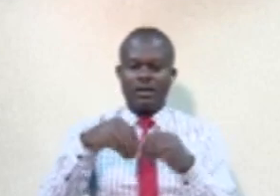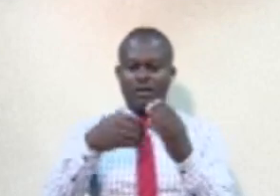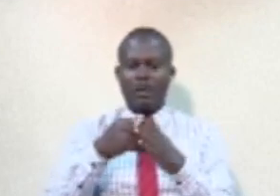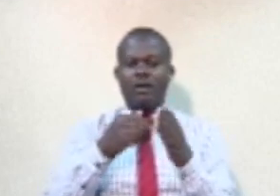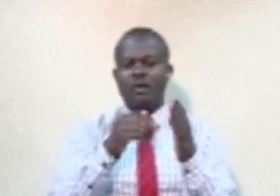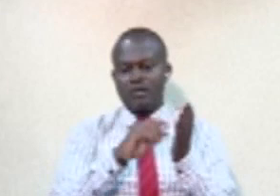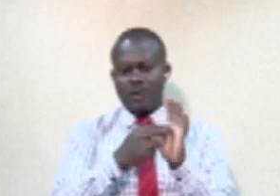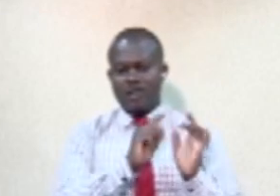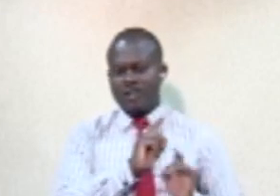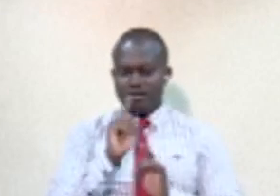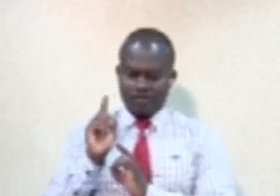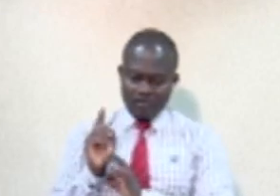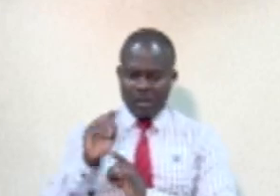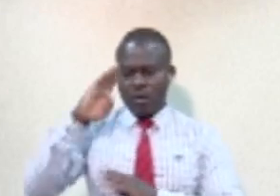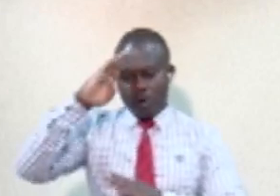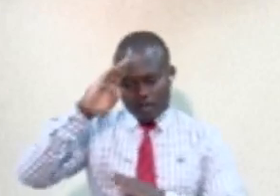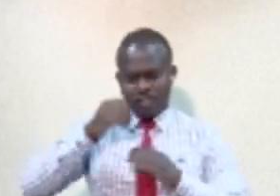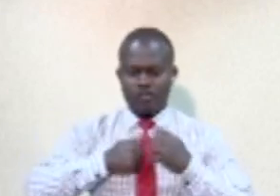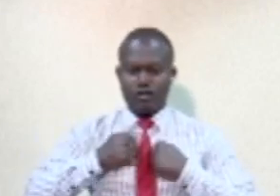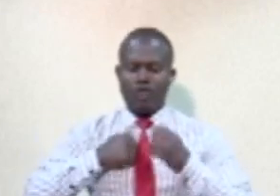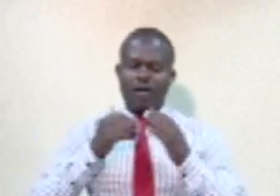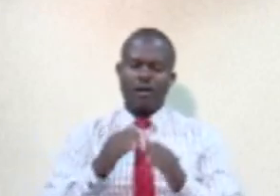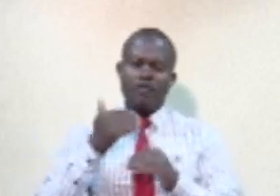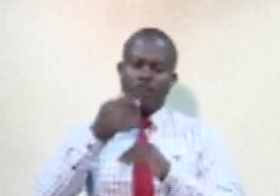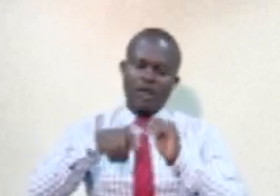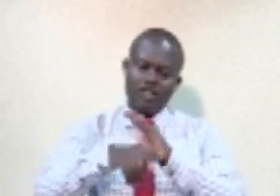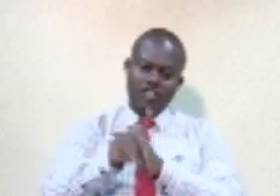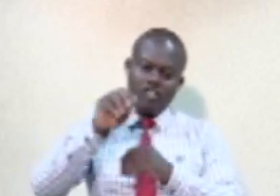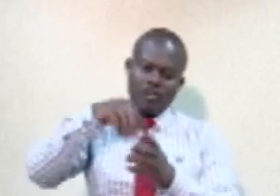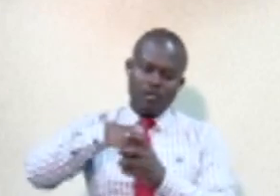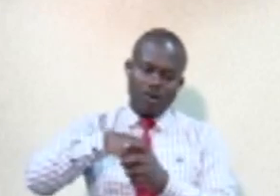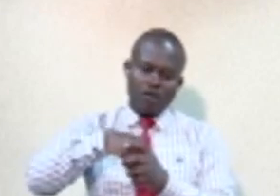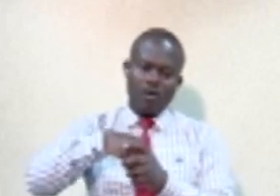ingabo z'u Rwanda polisi y'u Rwanda nyuma haje no kwinjiramo